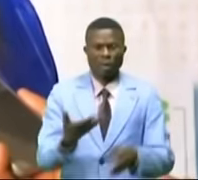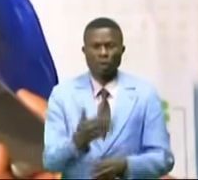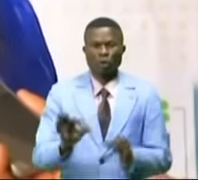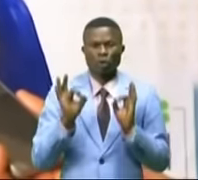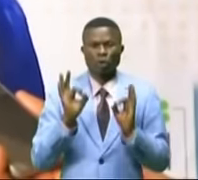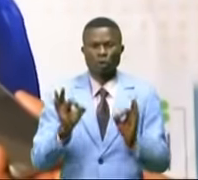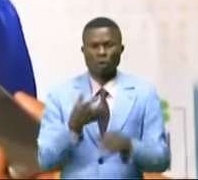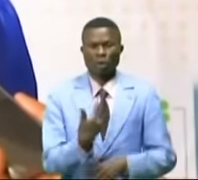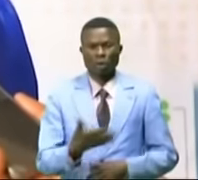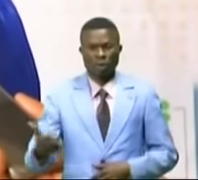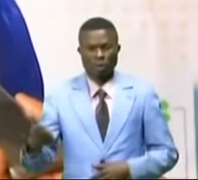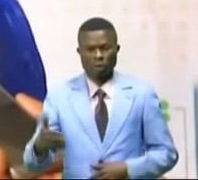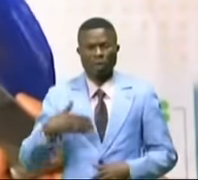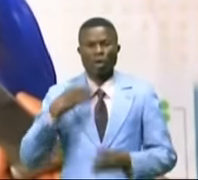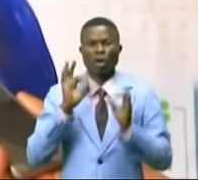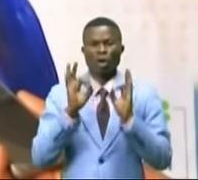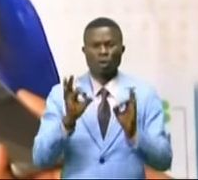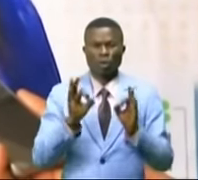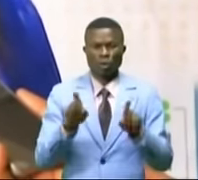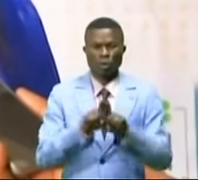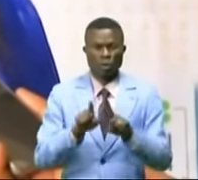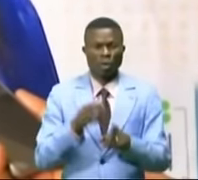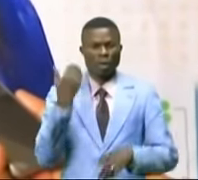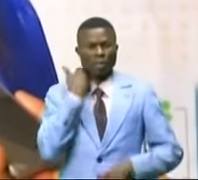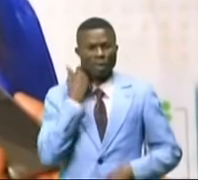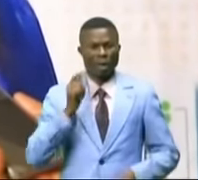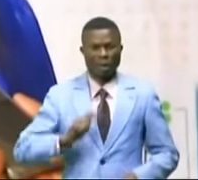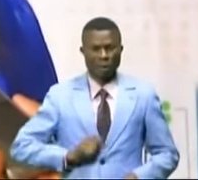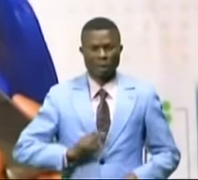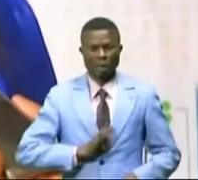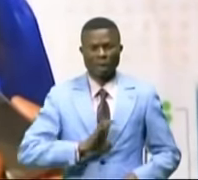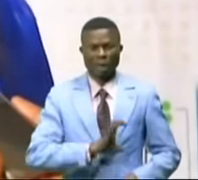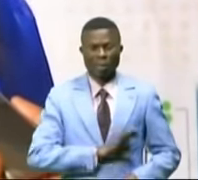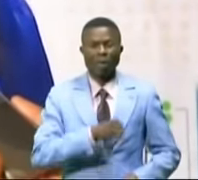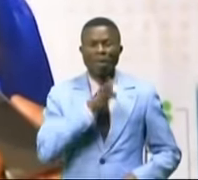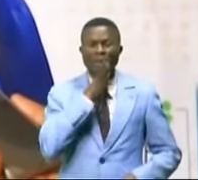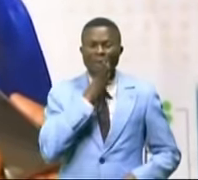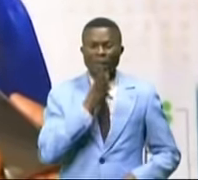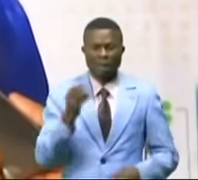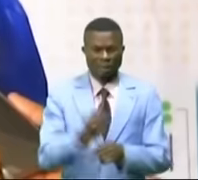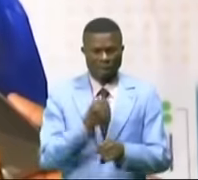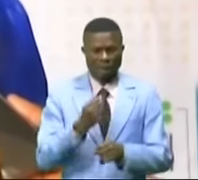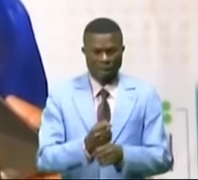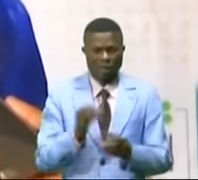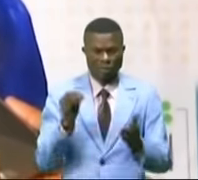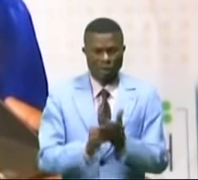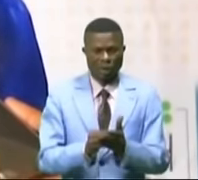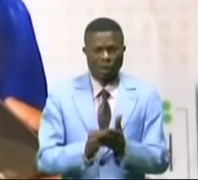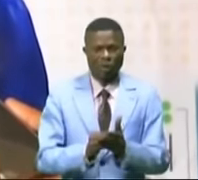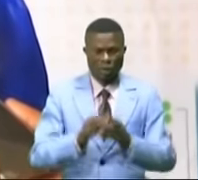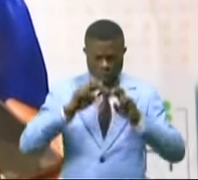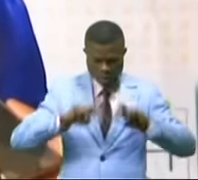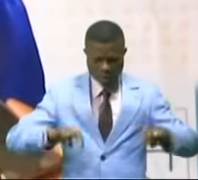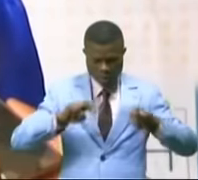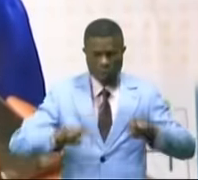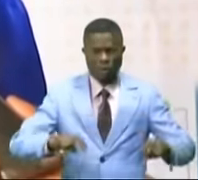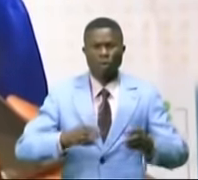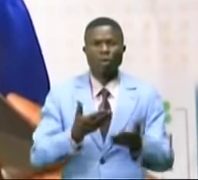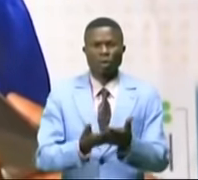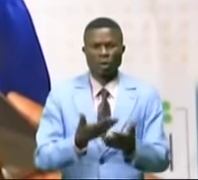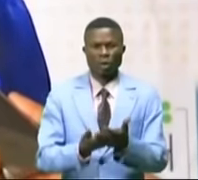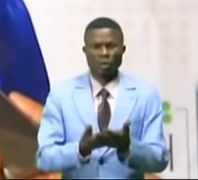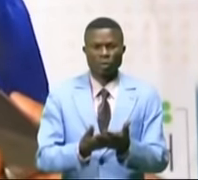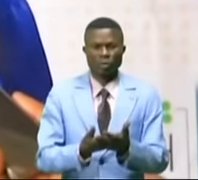ou pour les choses qui viennent d'arriver comme la tuberculose multirésistance, les services sont encore assez